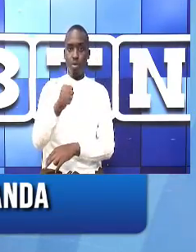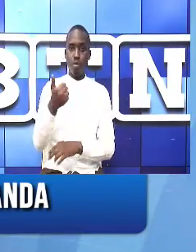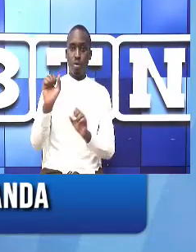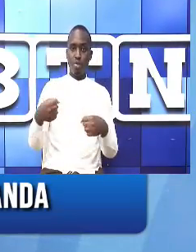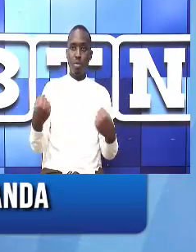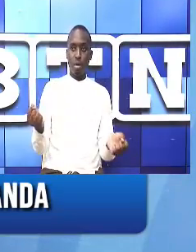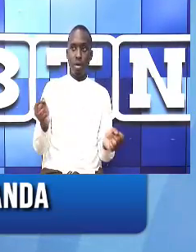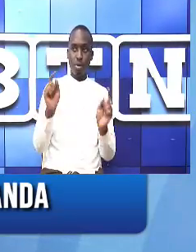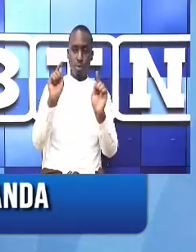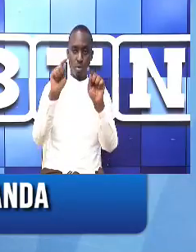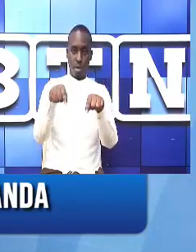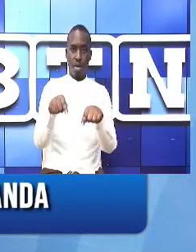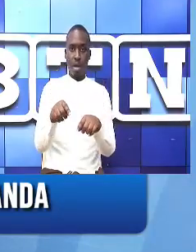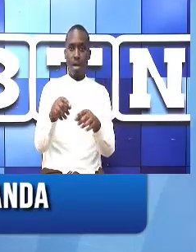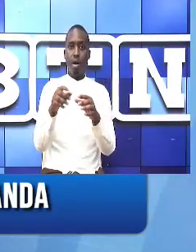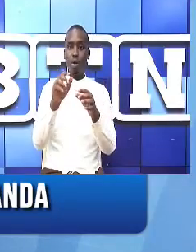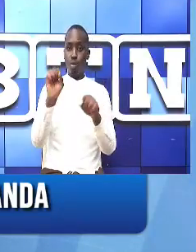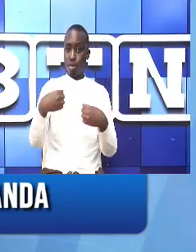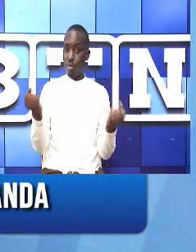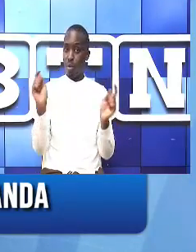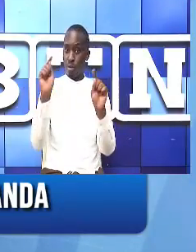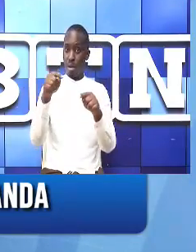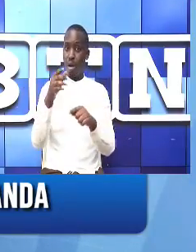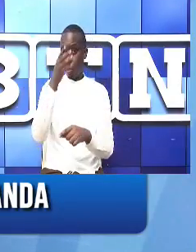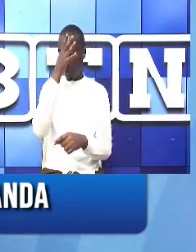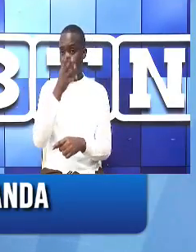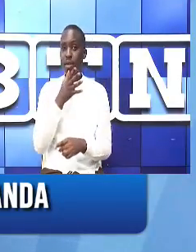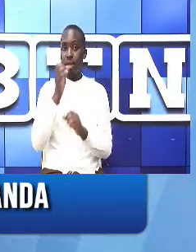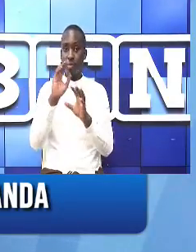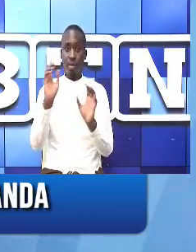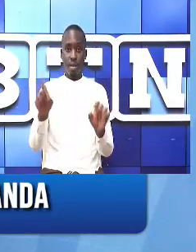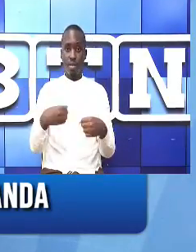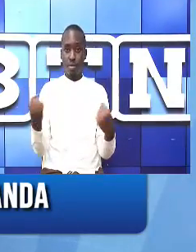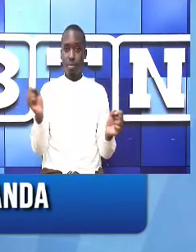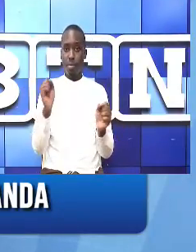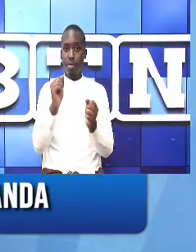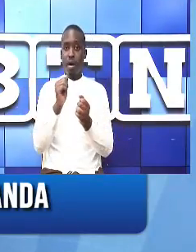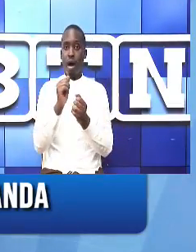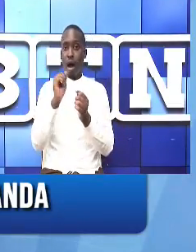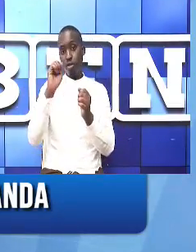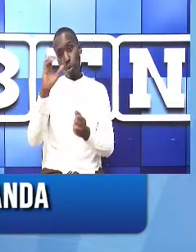kugenda utabasha kugenda n'umubyeyi iyo atamufashije ngo abe yamushakira